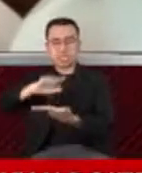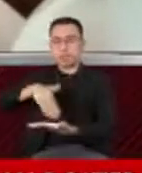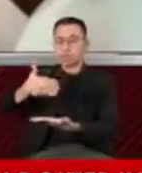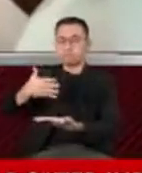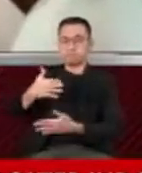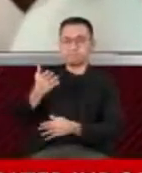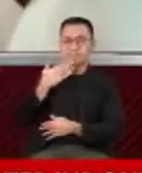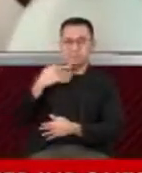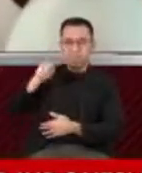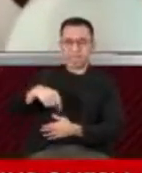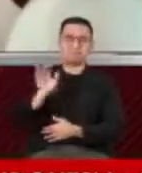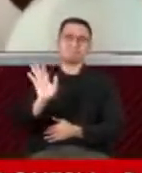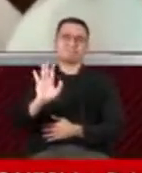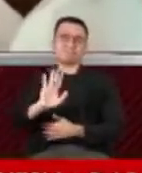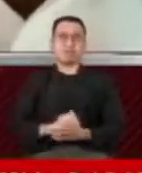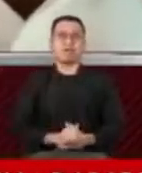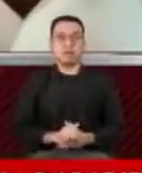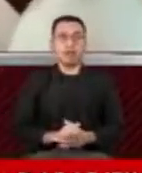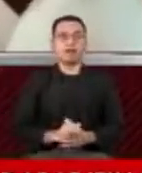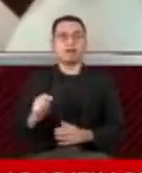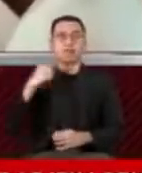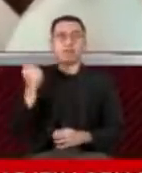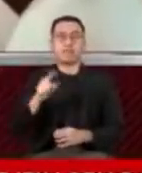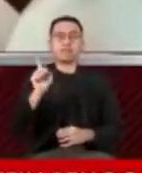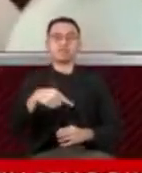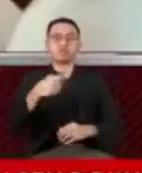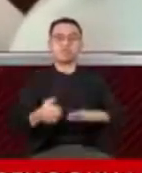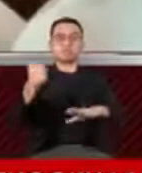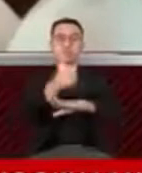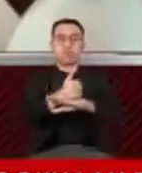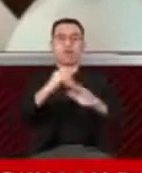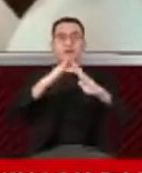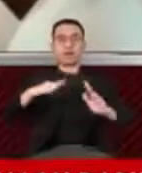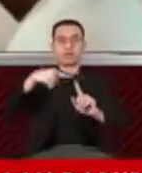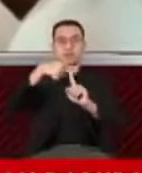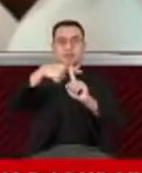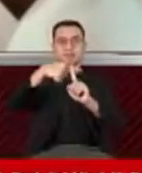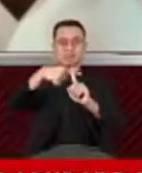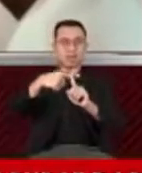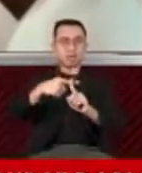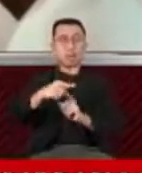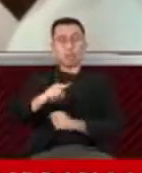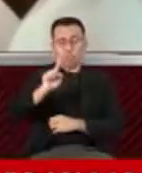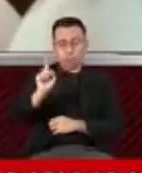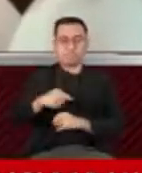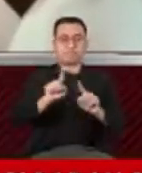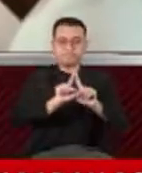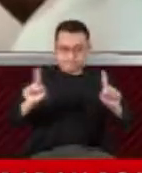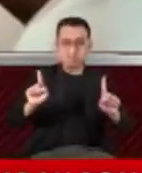seperti itu kami telah meminta para pimpinan gereja untuk serius dengan jaga jarak